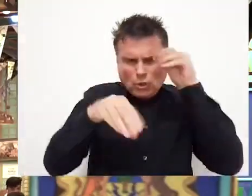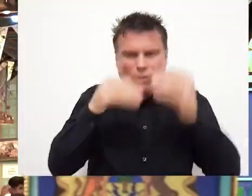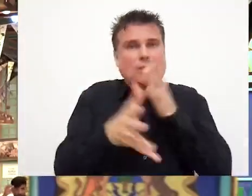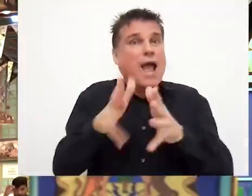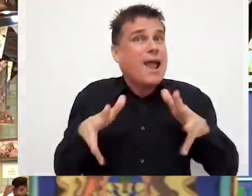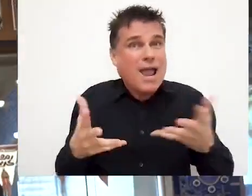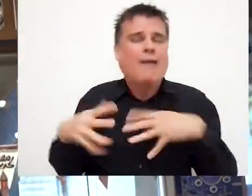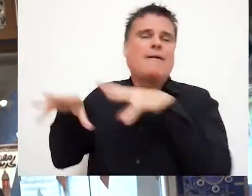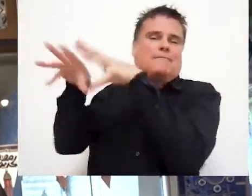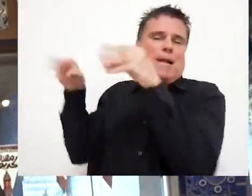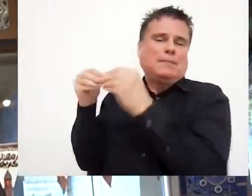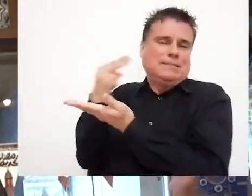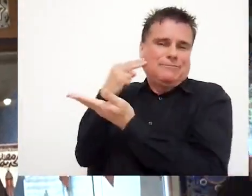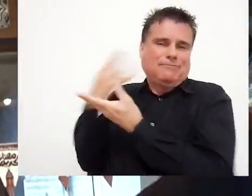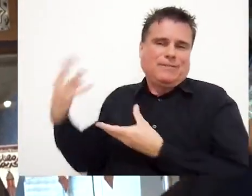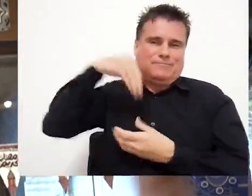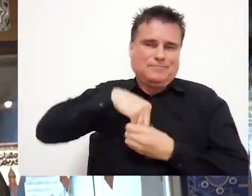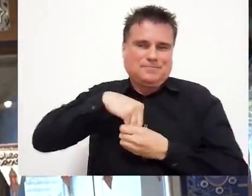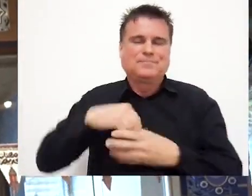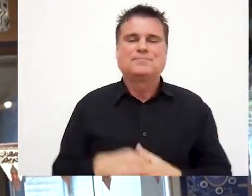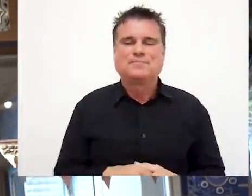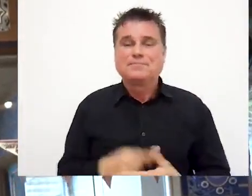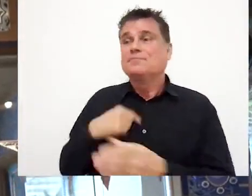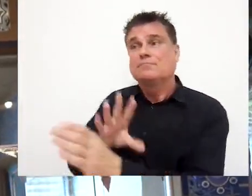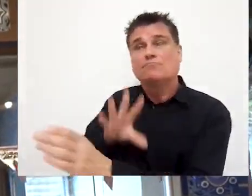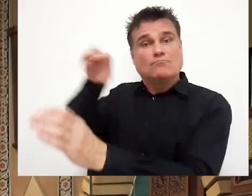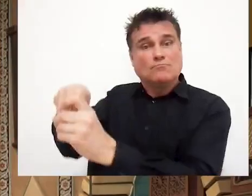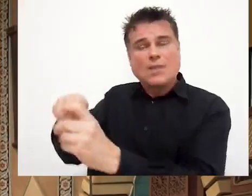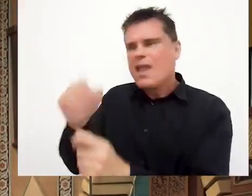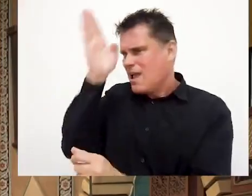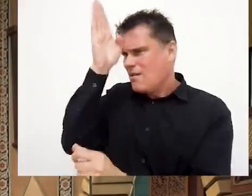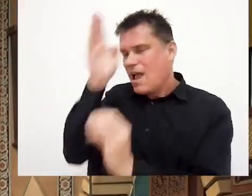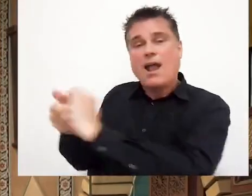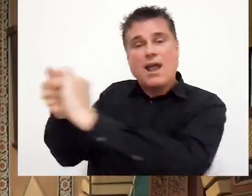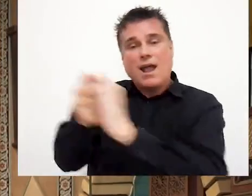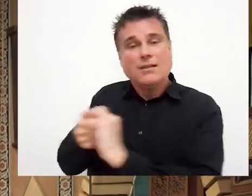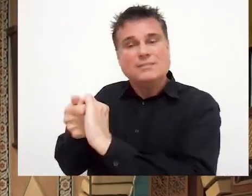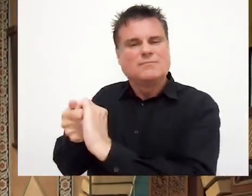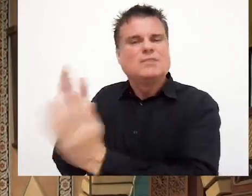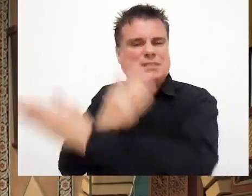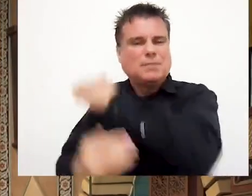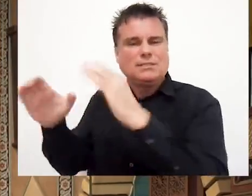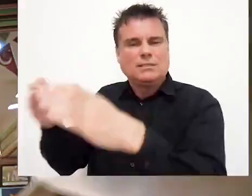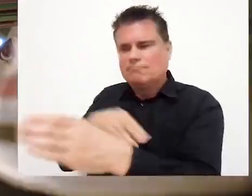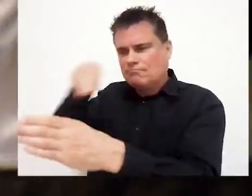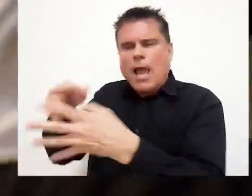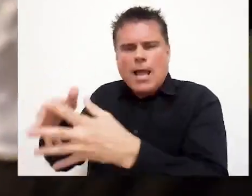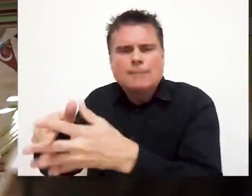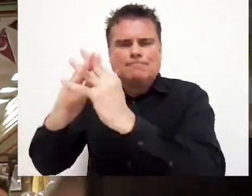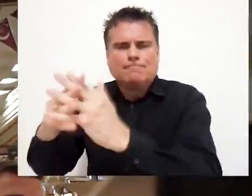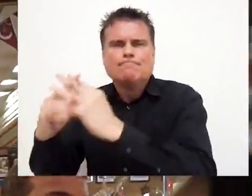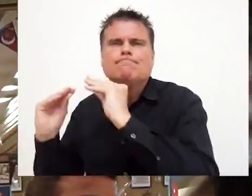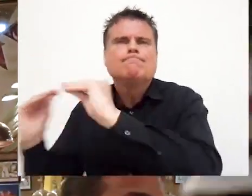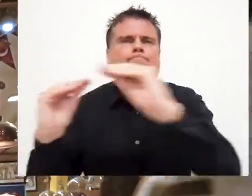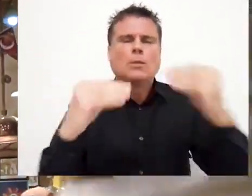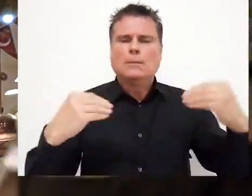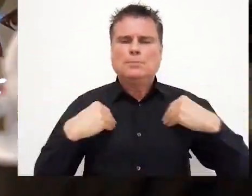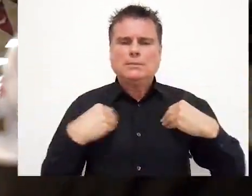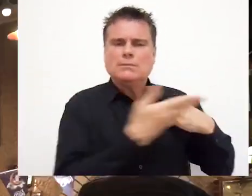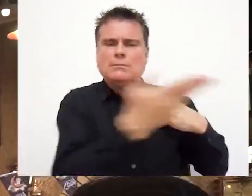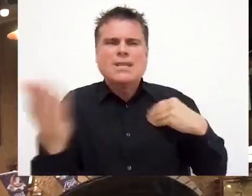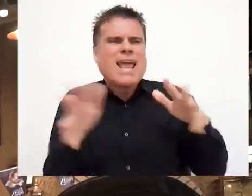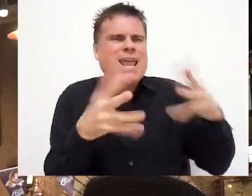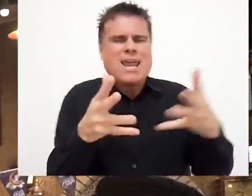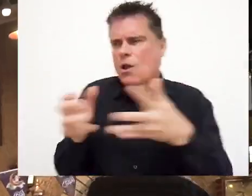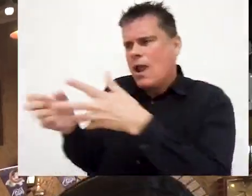Fatima learned sign language from her deaf parents. As a volunteer with IADO, the Iraqi Alliance for Disabilities Organization,